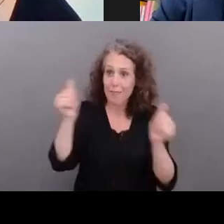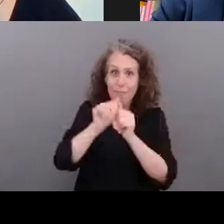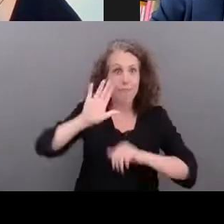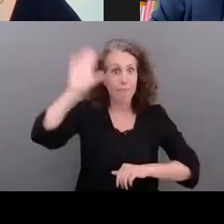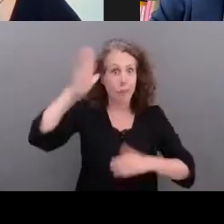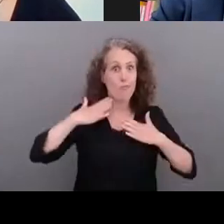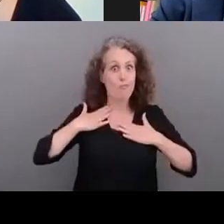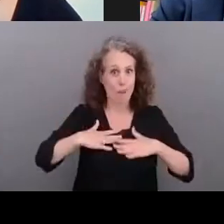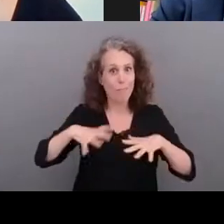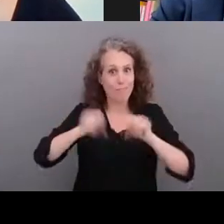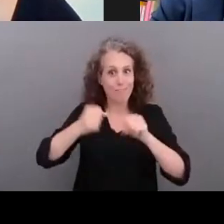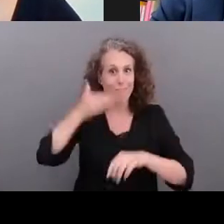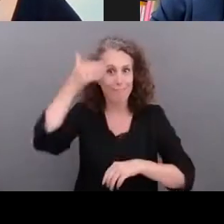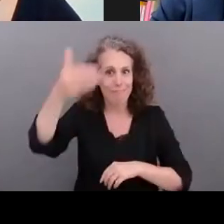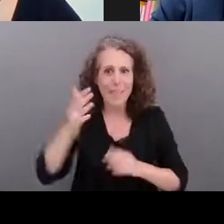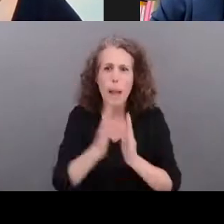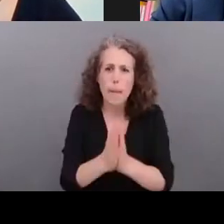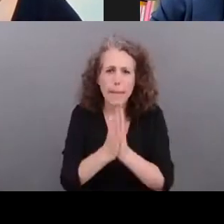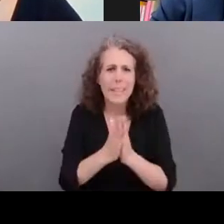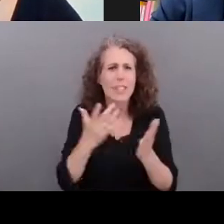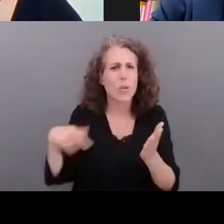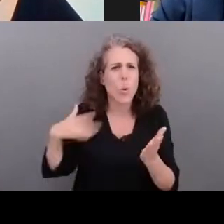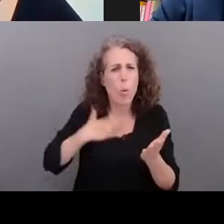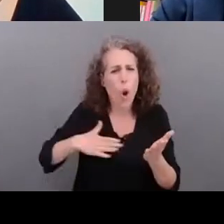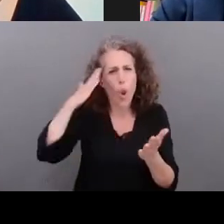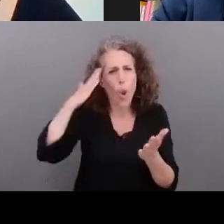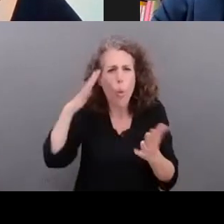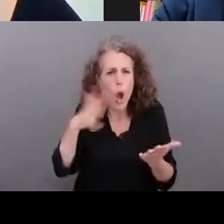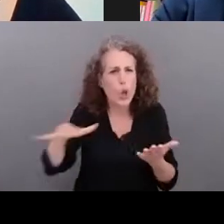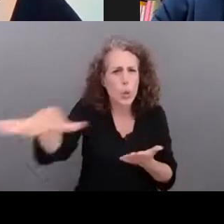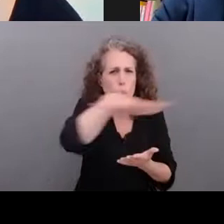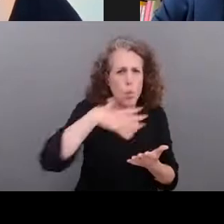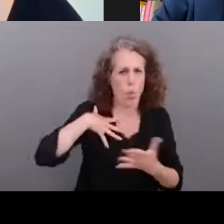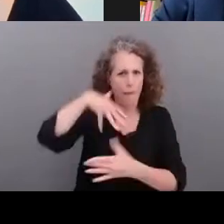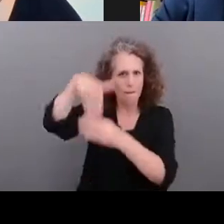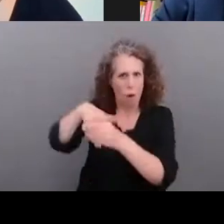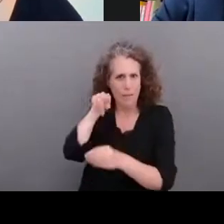sont, selon vous, les thèmes qui doivent être inclus lors de ce sommet?